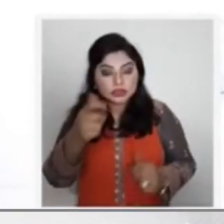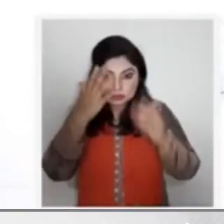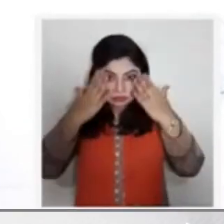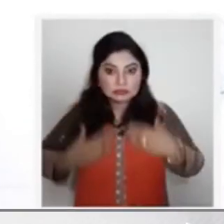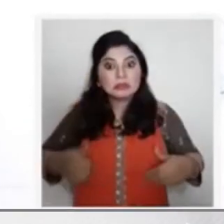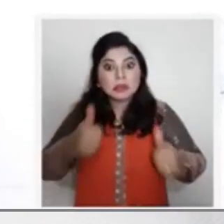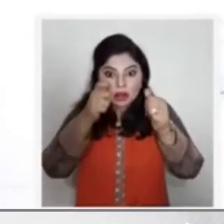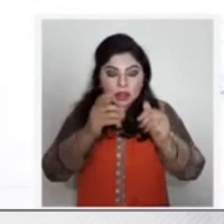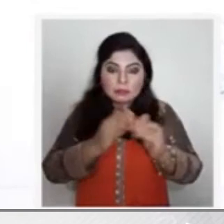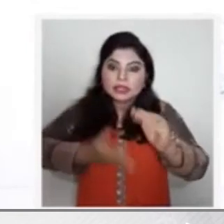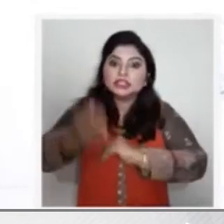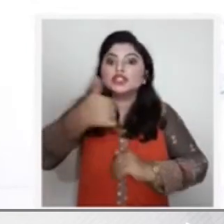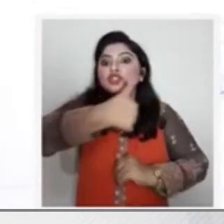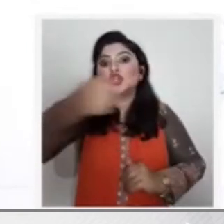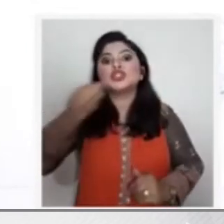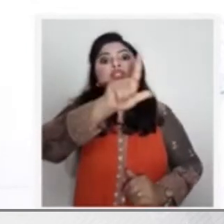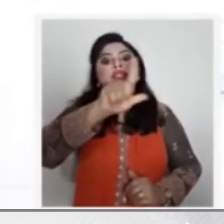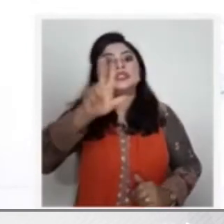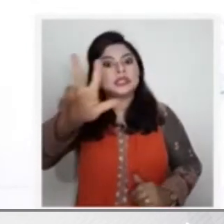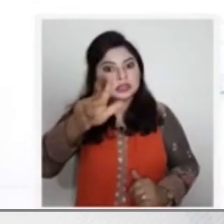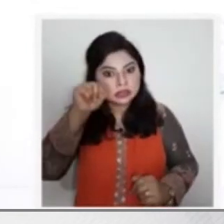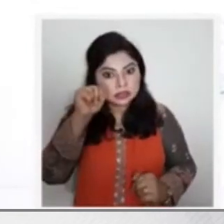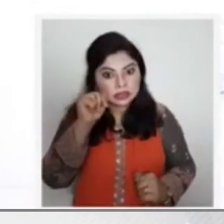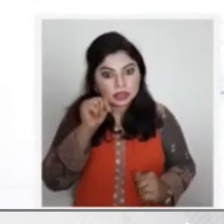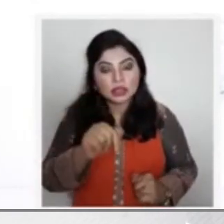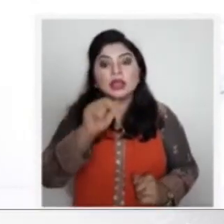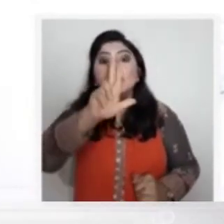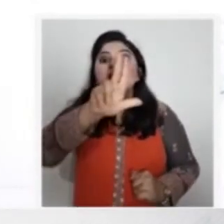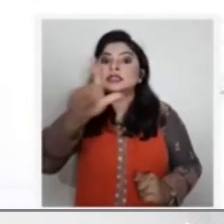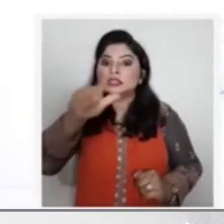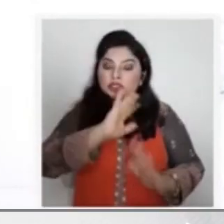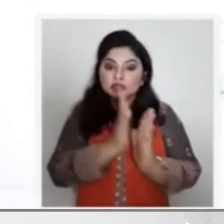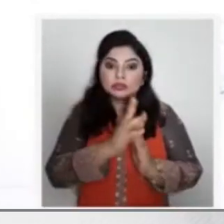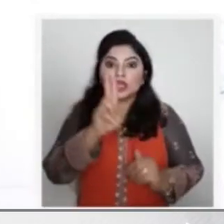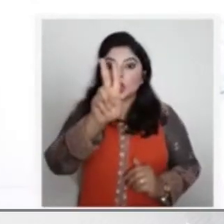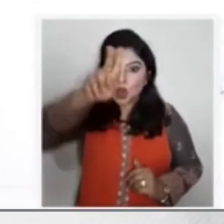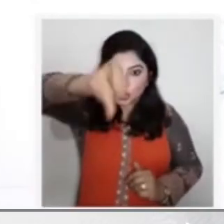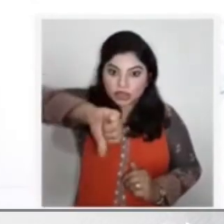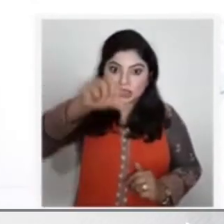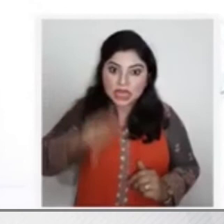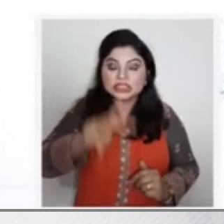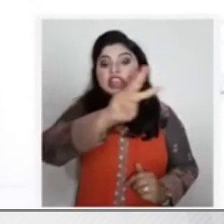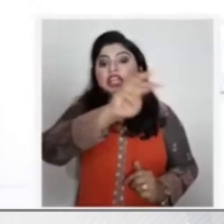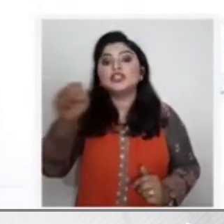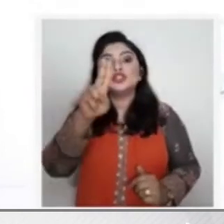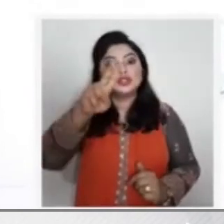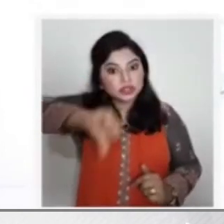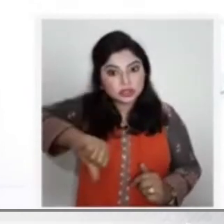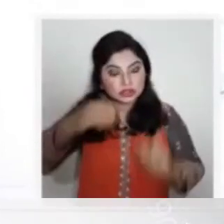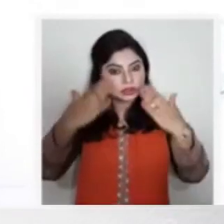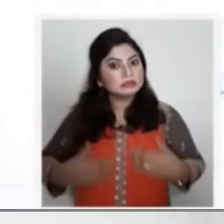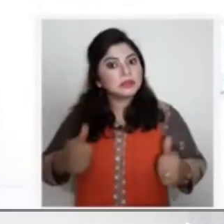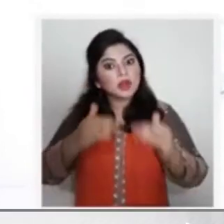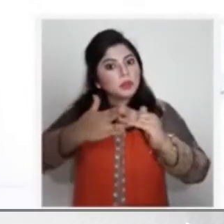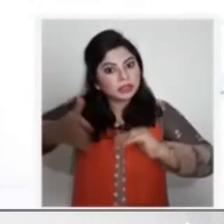আইসোলেশনে ২৪ ঘন্টা যুক্ত হয়েছেন ৮৭৭ জন, ২৪ ঘন্টা আইসোলেশন থেকে মুক্ত হয়েছেন ৬৮৭ জন। এ পর্যন্ত